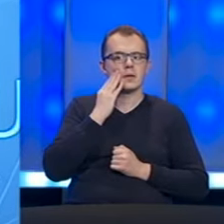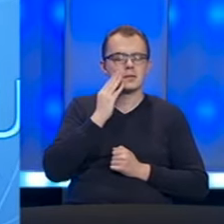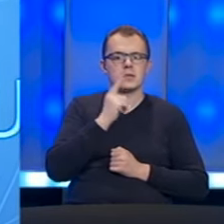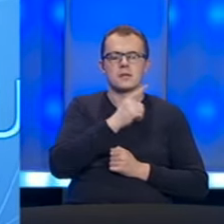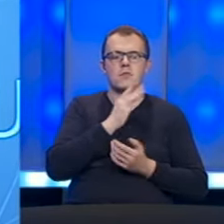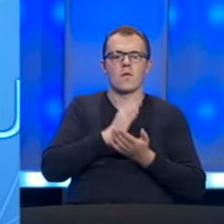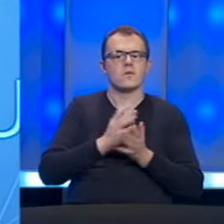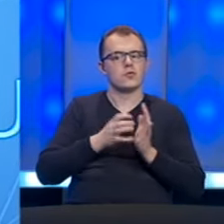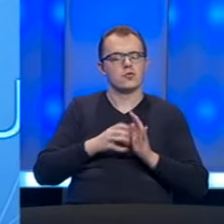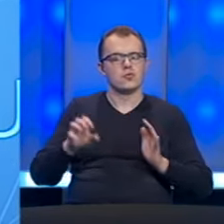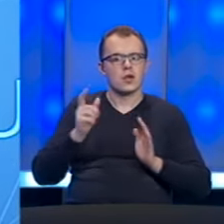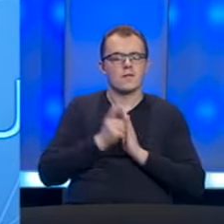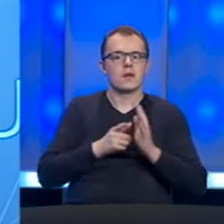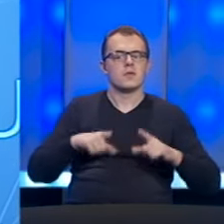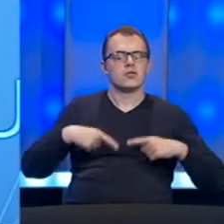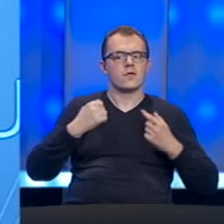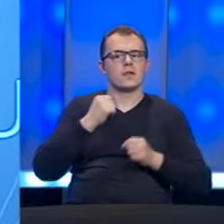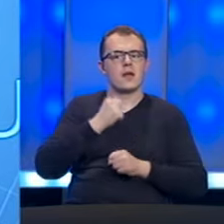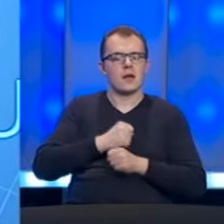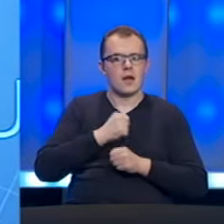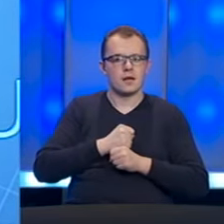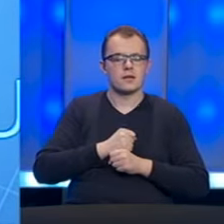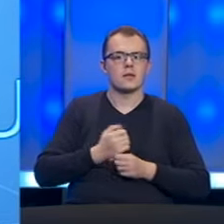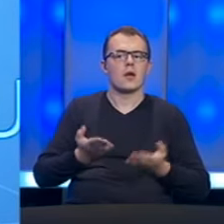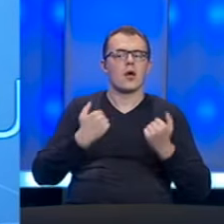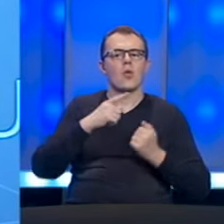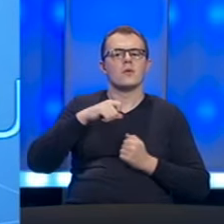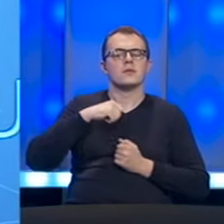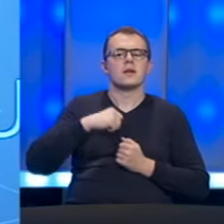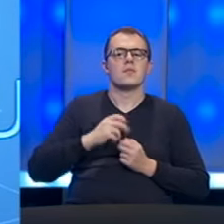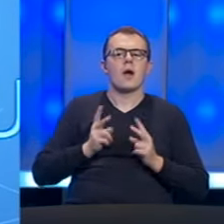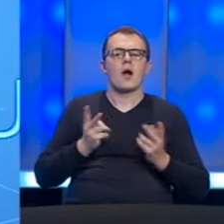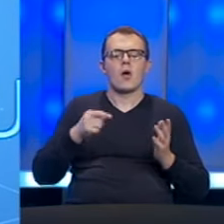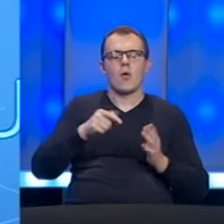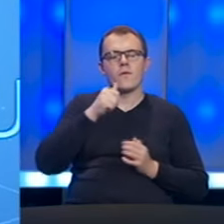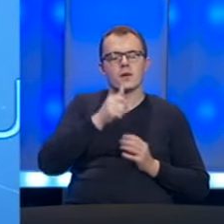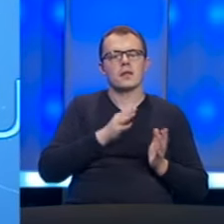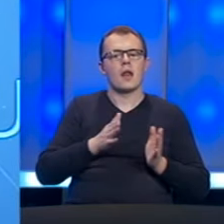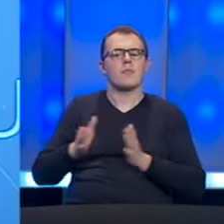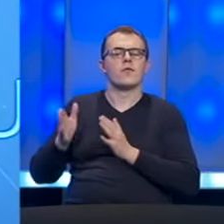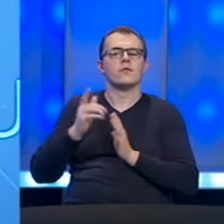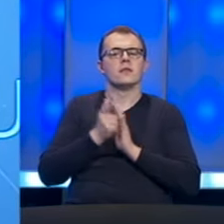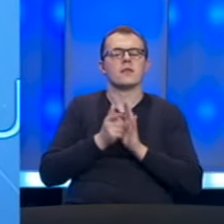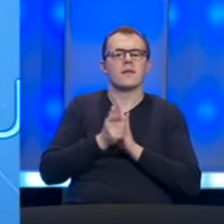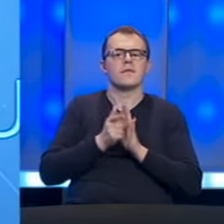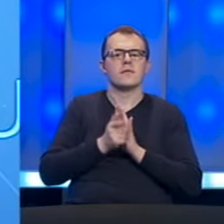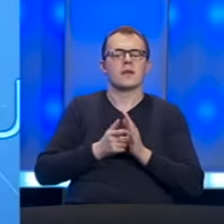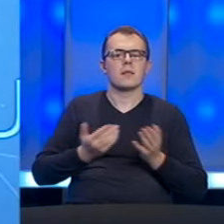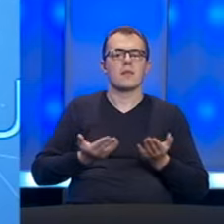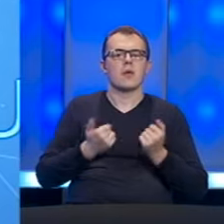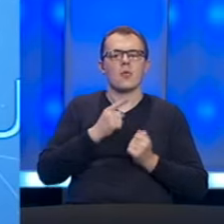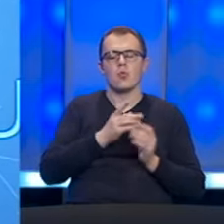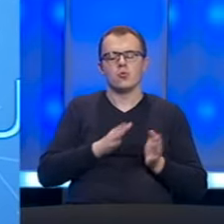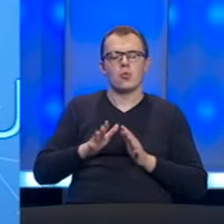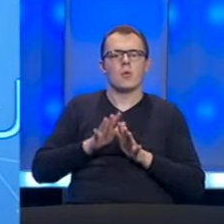već duže vrijeme živite, radite. No, zanima me kako ovih dana provodite vrijeme u